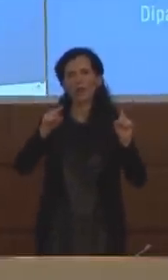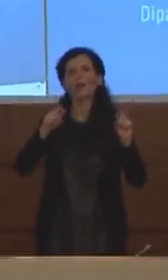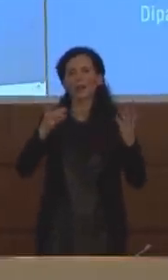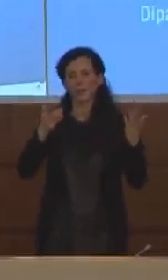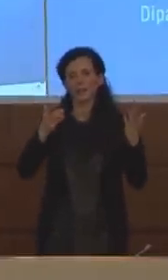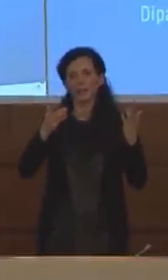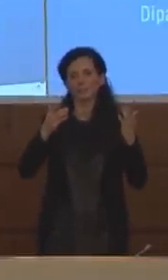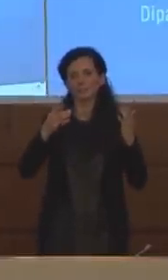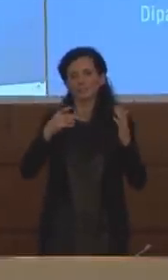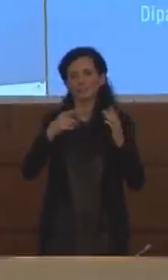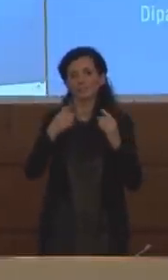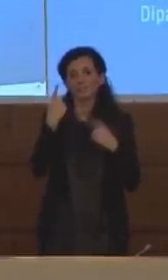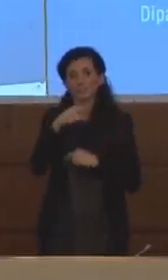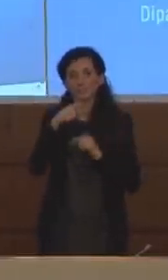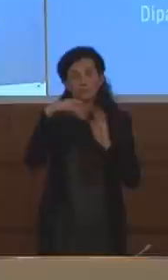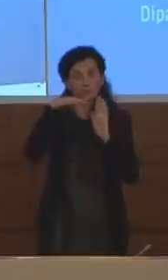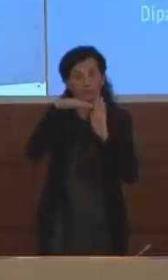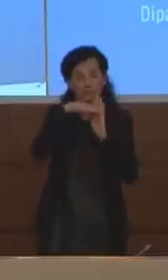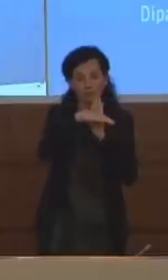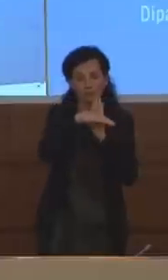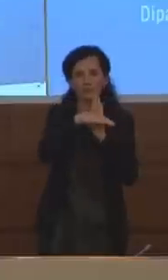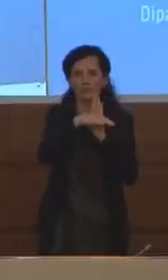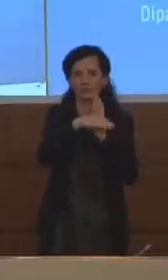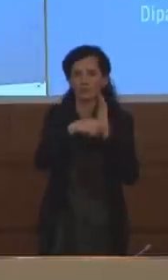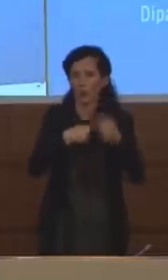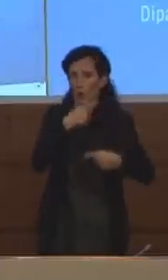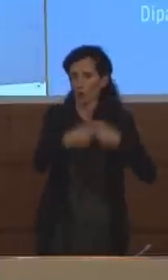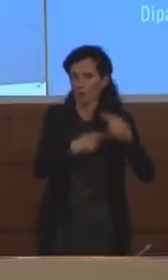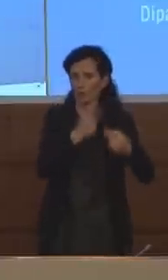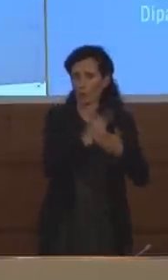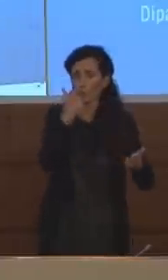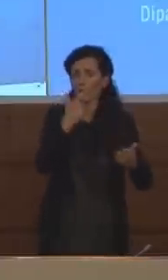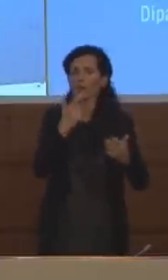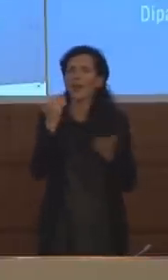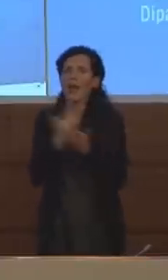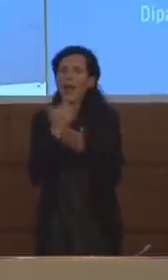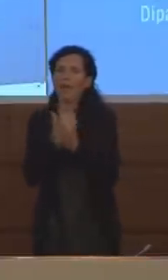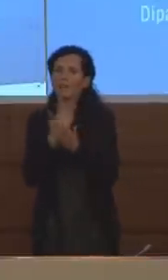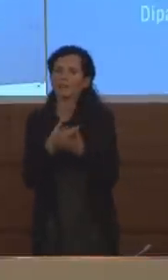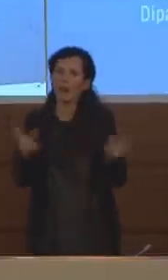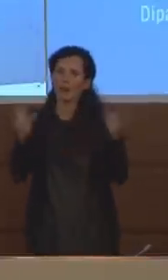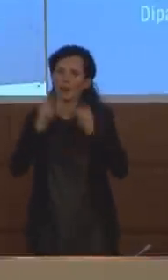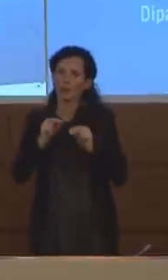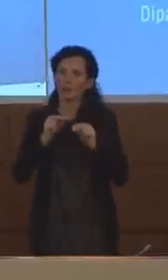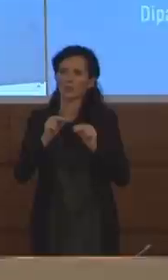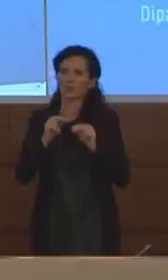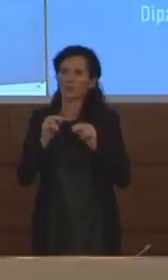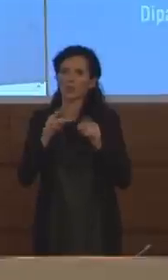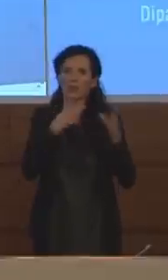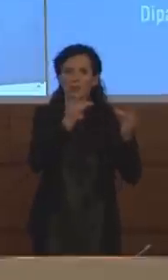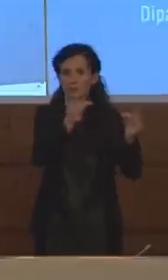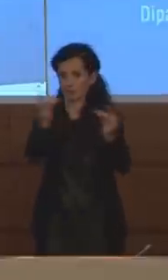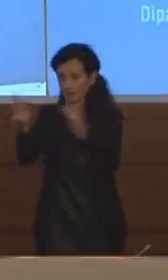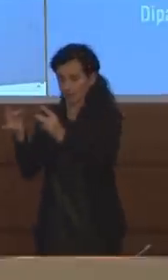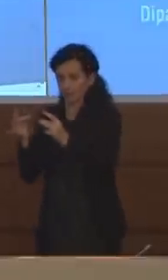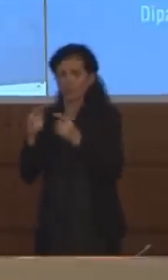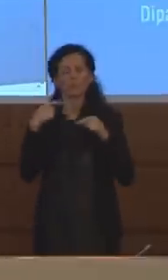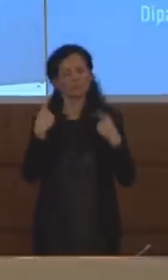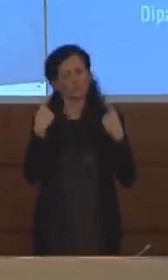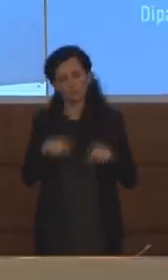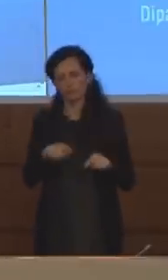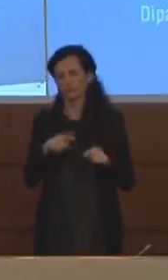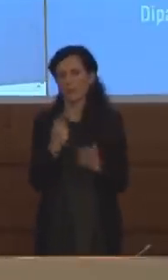dobbiamo evitare il più possibile e sforzarci di evitare che questo avvenga questo è il primo elemento molto importante da fare per fare questo